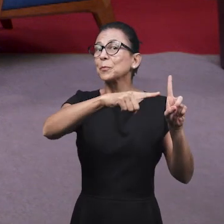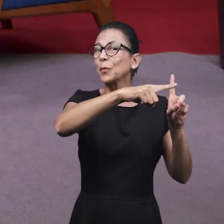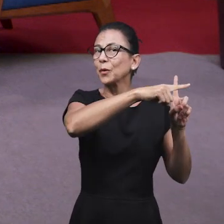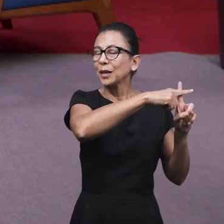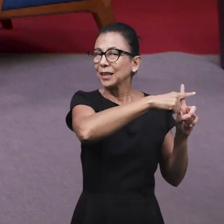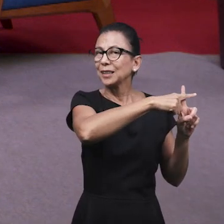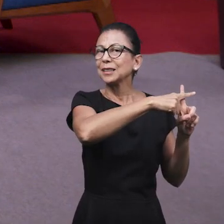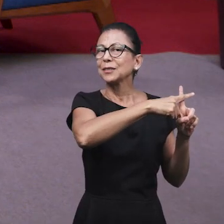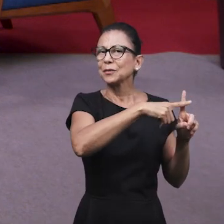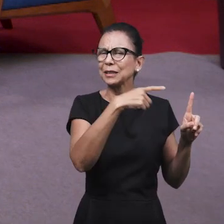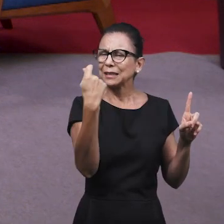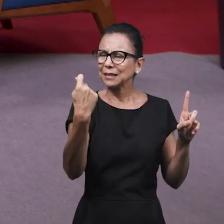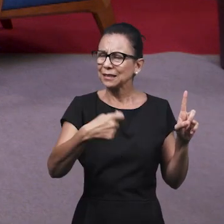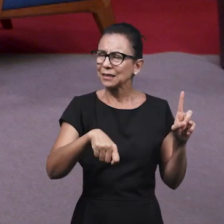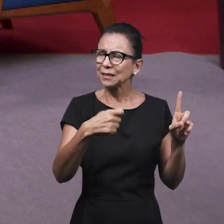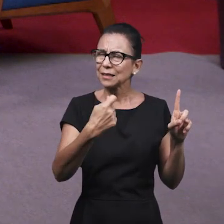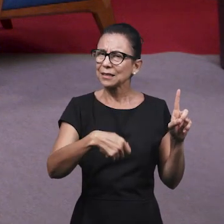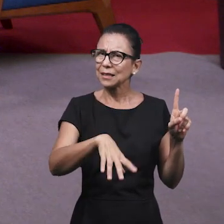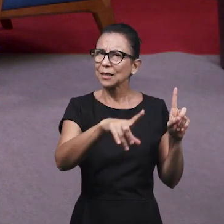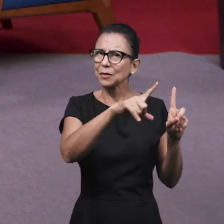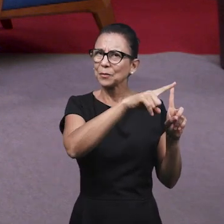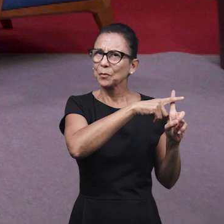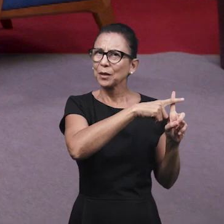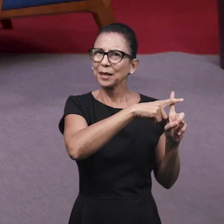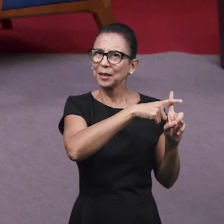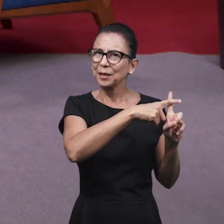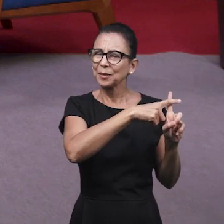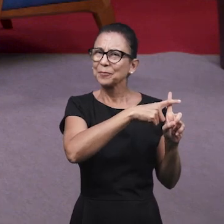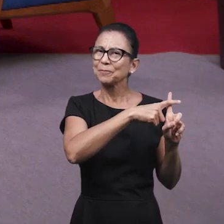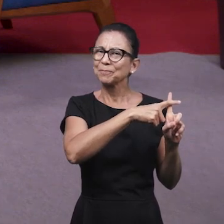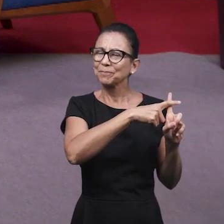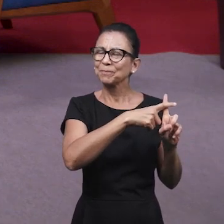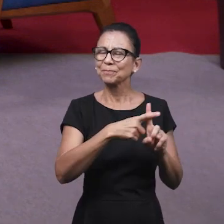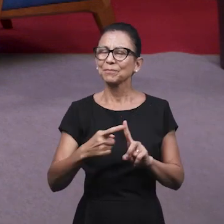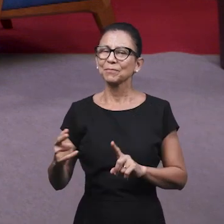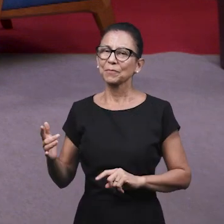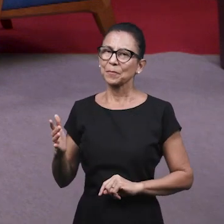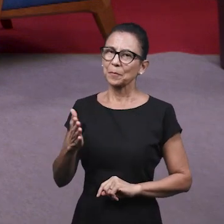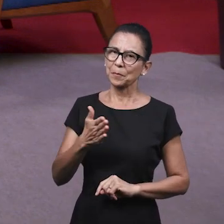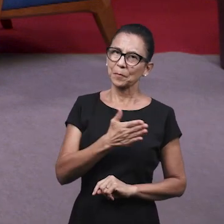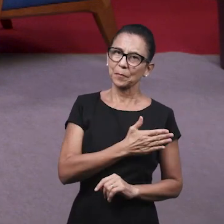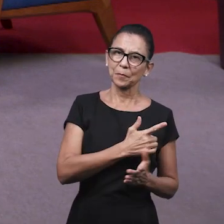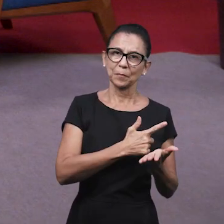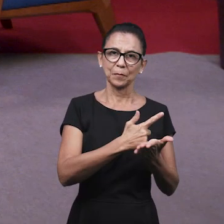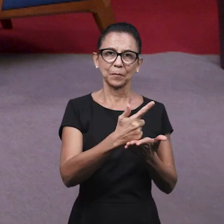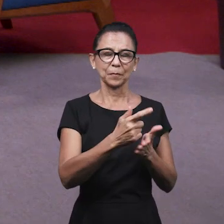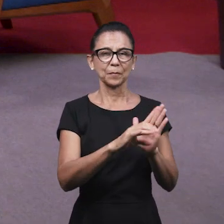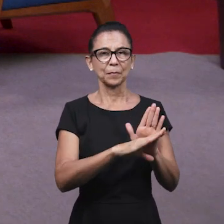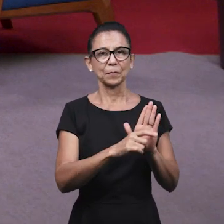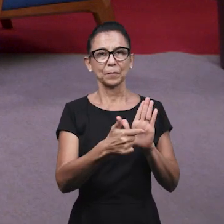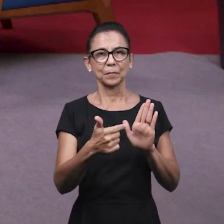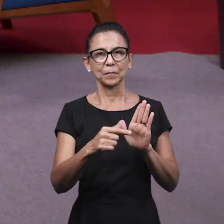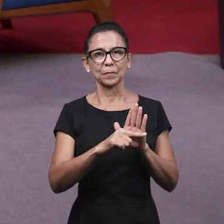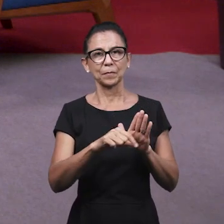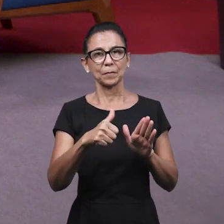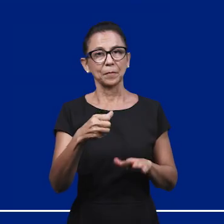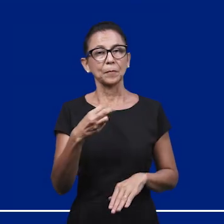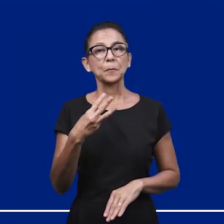donc le calvaire. Donc Genèse 22, 13, voici le tableau.